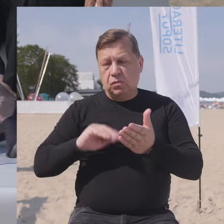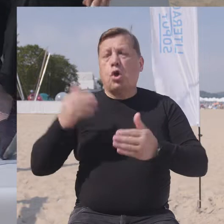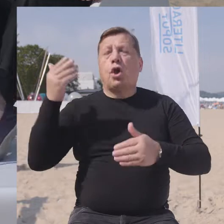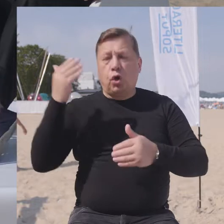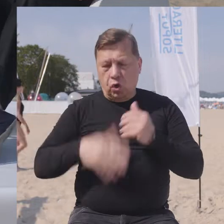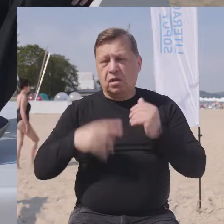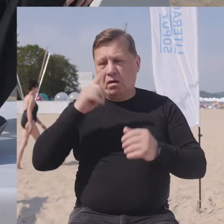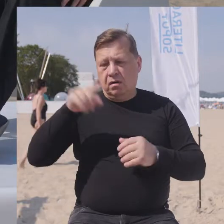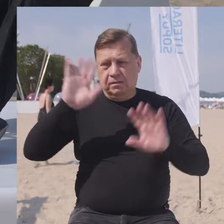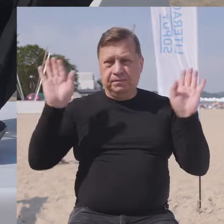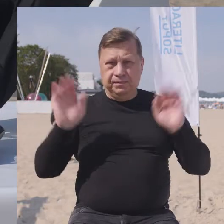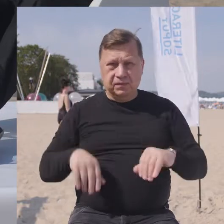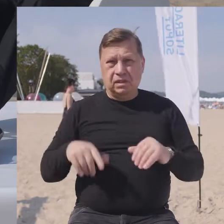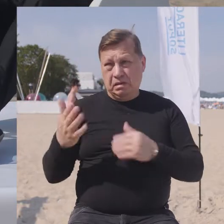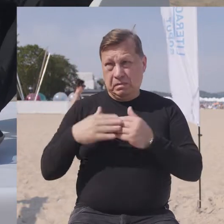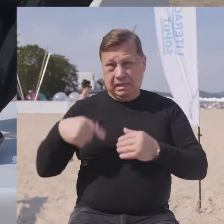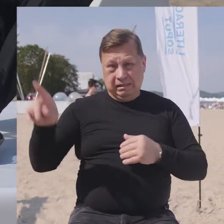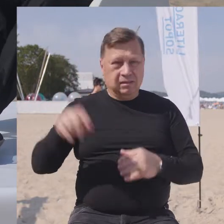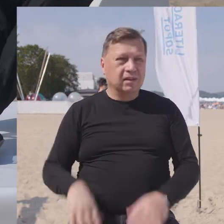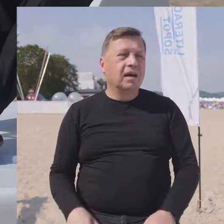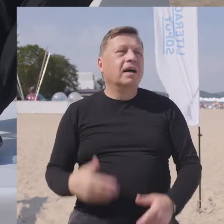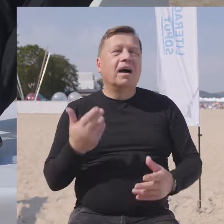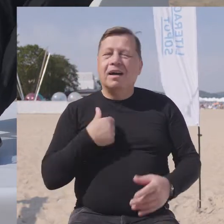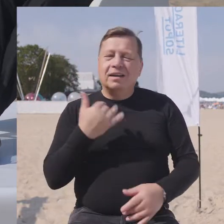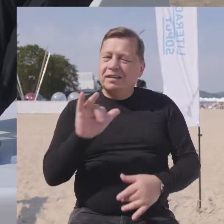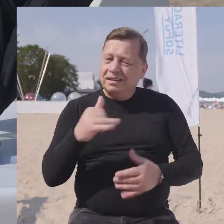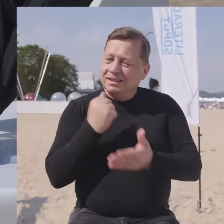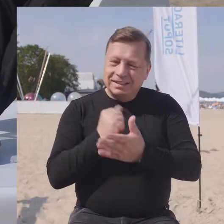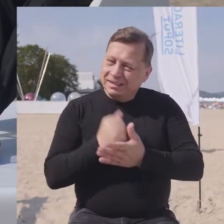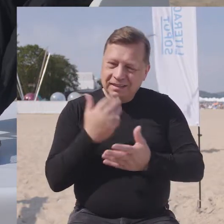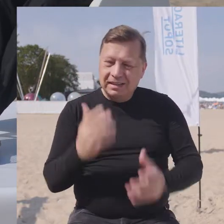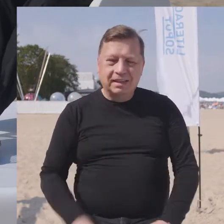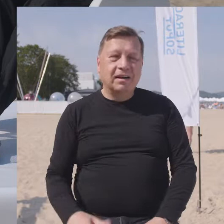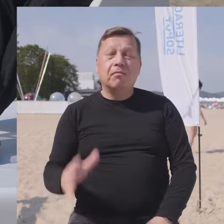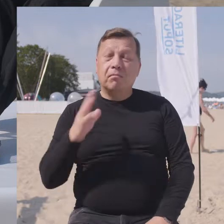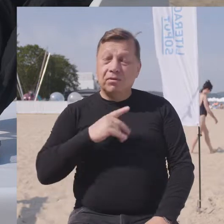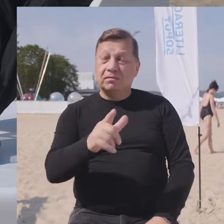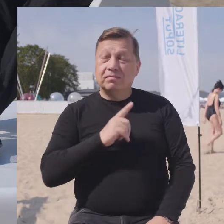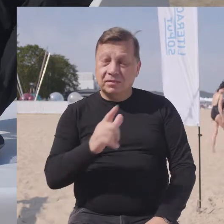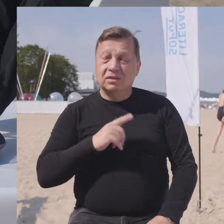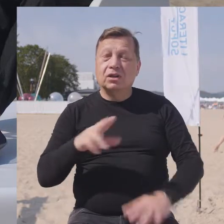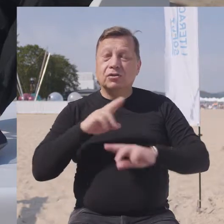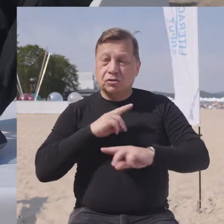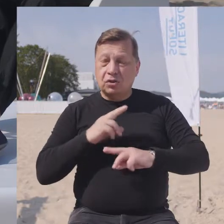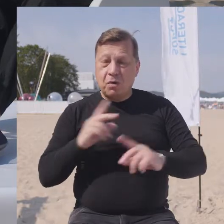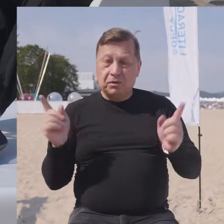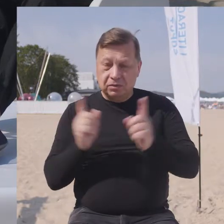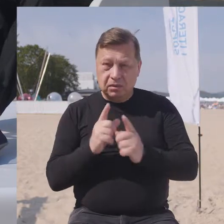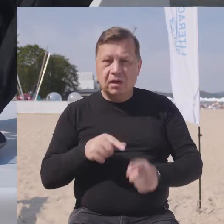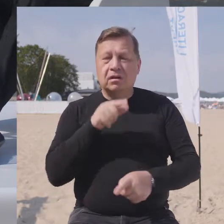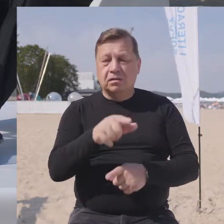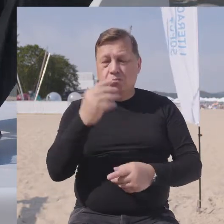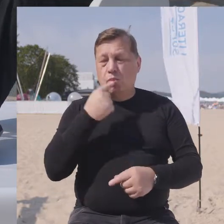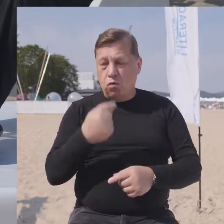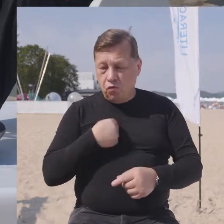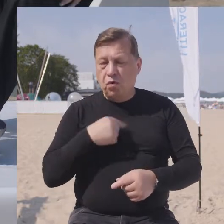niedaleko stąd, więc to no właśnie, ja wtedy dzwoniłem kółko do ciebie w zupełnie innej sprawie. Okazało się, że mijaliśmy się w Sopocie i zwierzałaś się, że kończysz książkę i